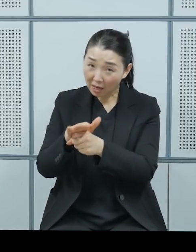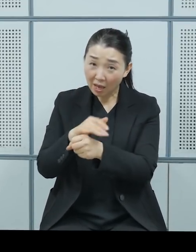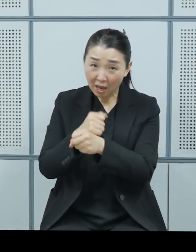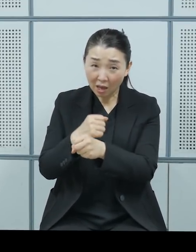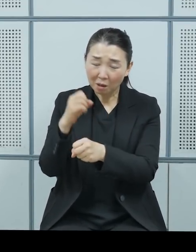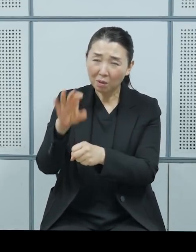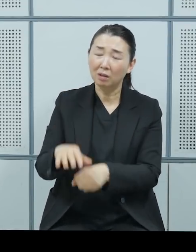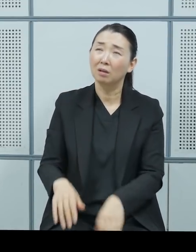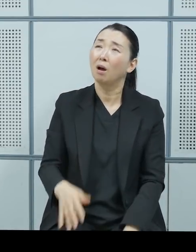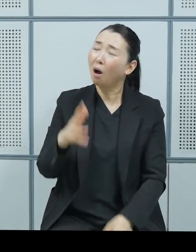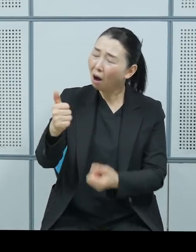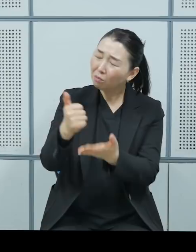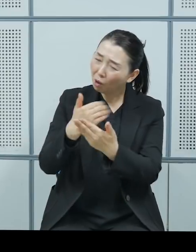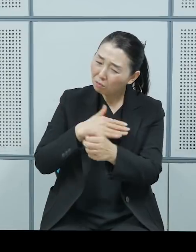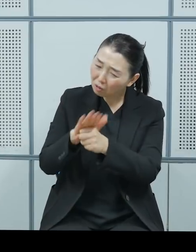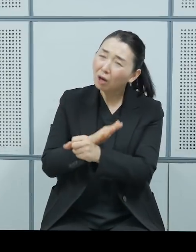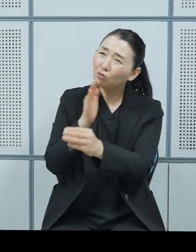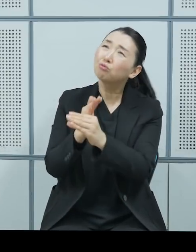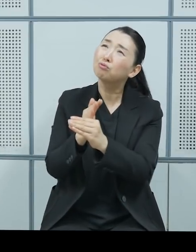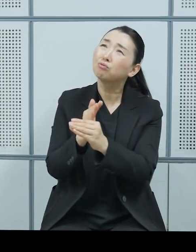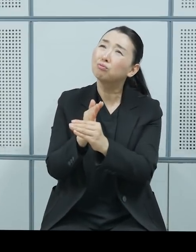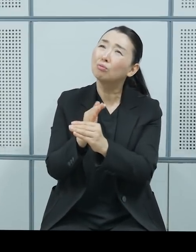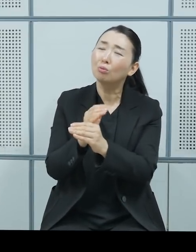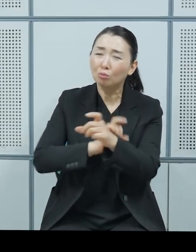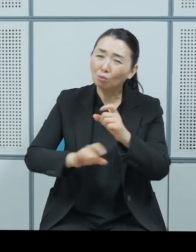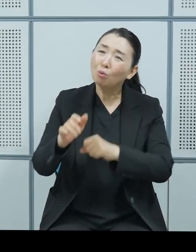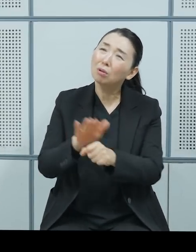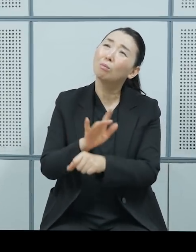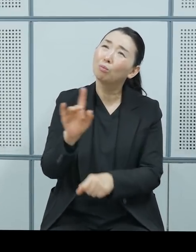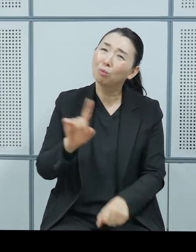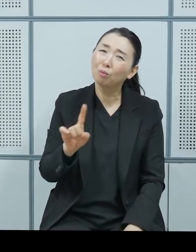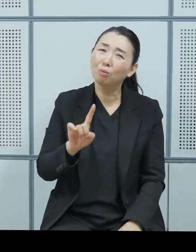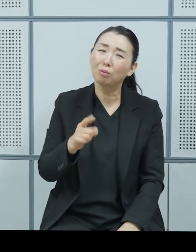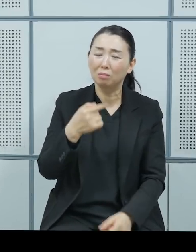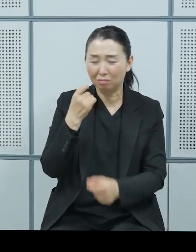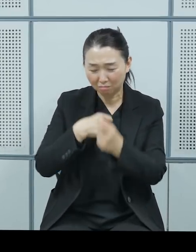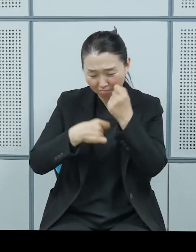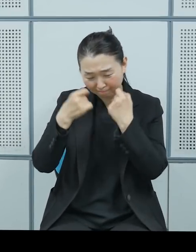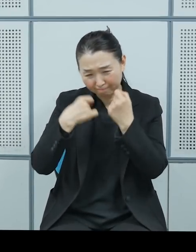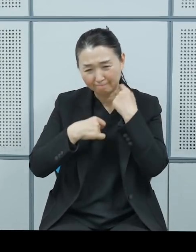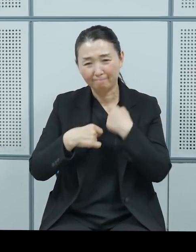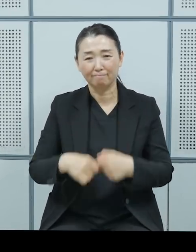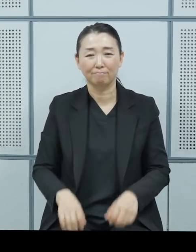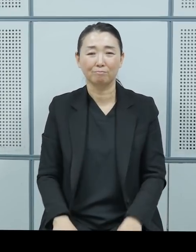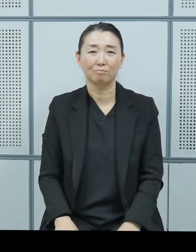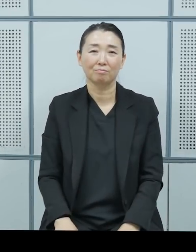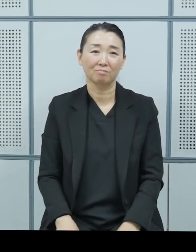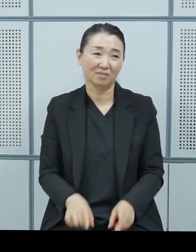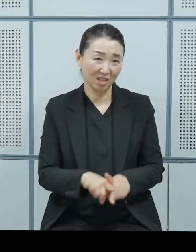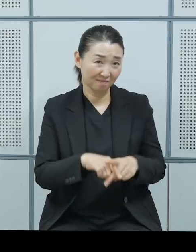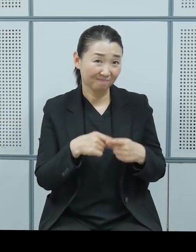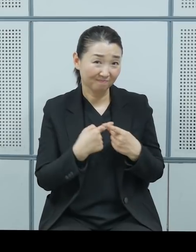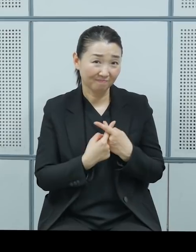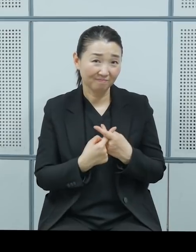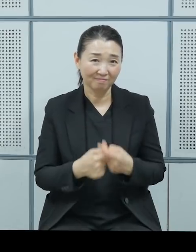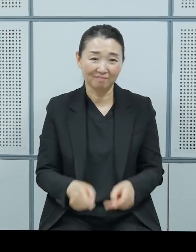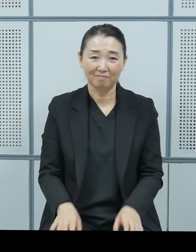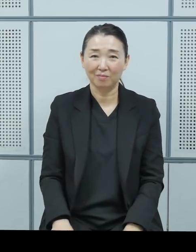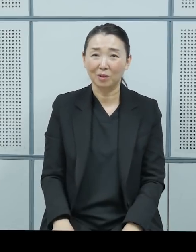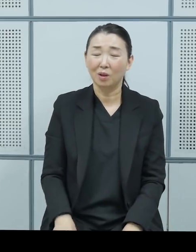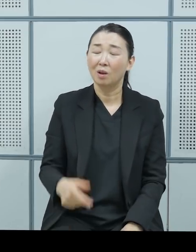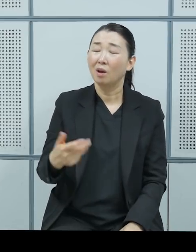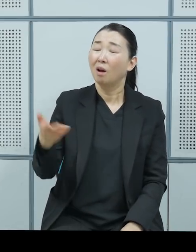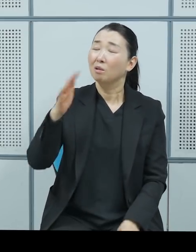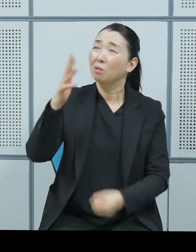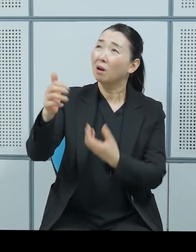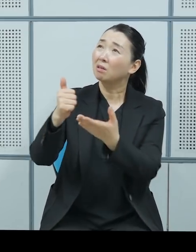내가 지금 사랑하고 있잖아. 뭘 더 사랑해? 그러면서 막 울었어요. 이해가 됩니다. 우는데 아무 말씀